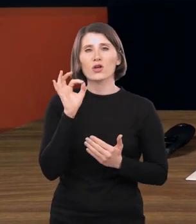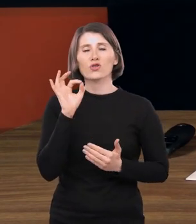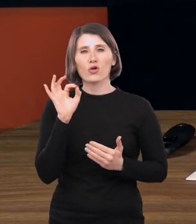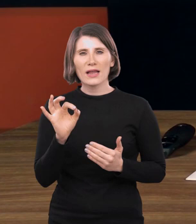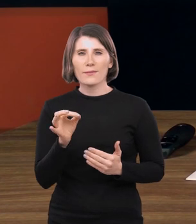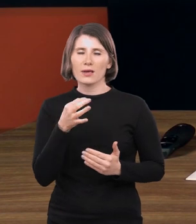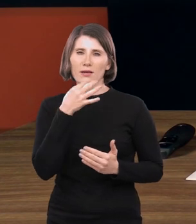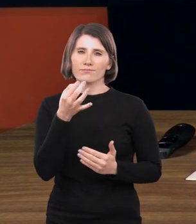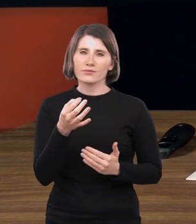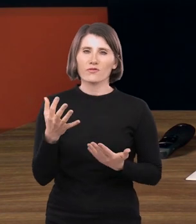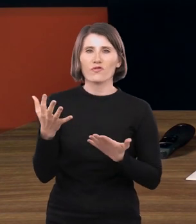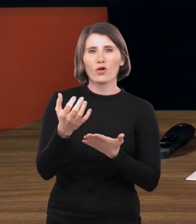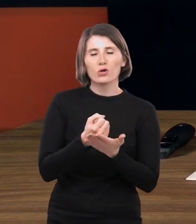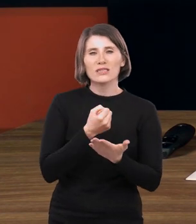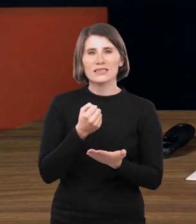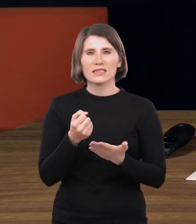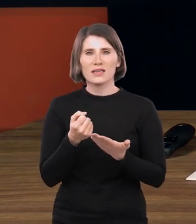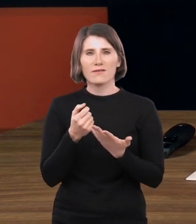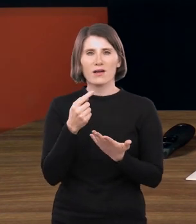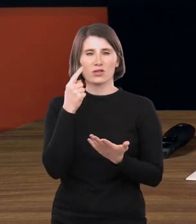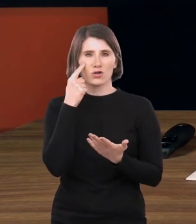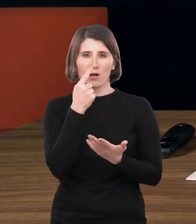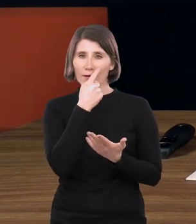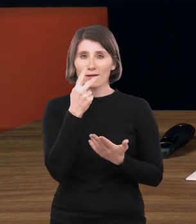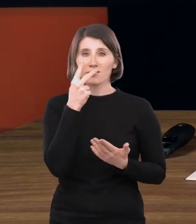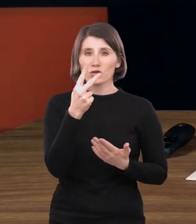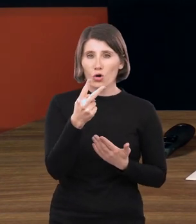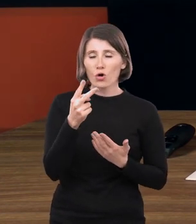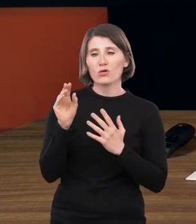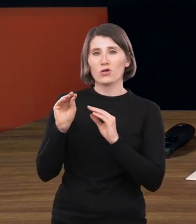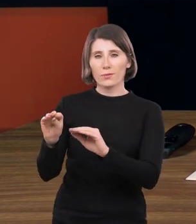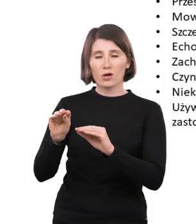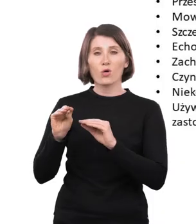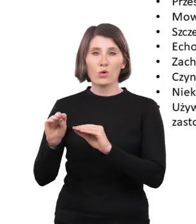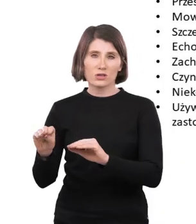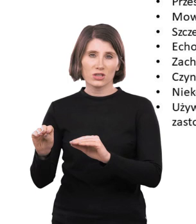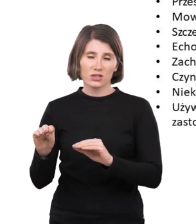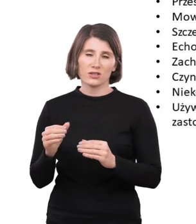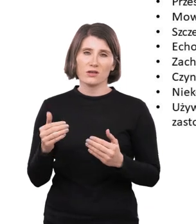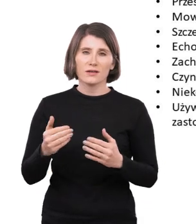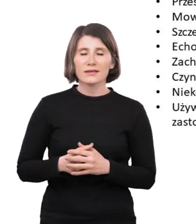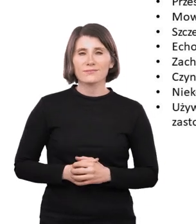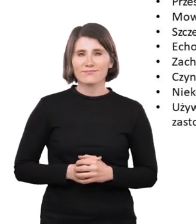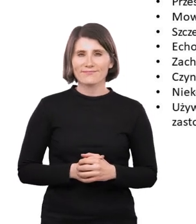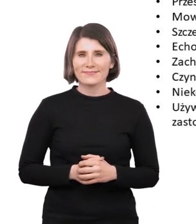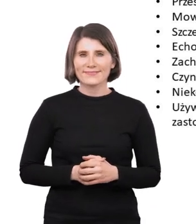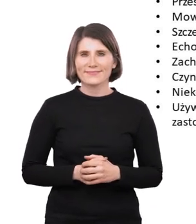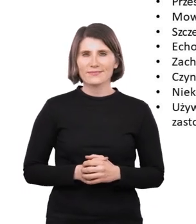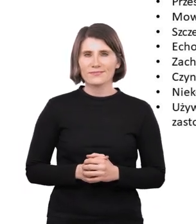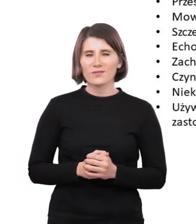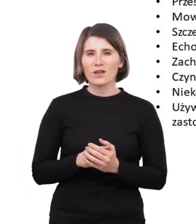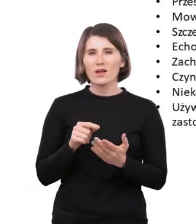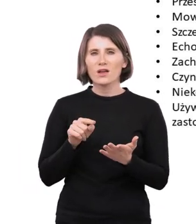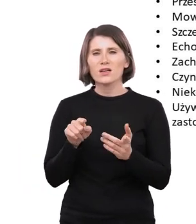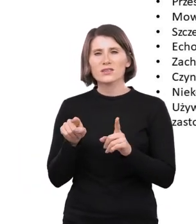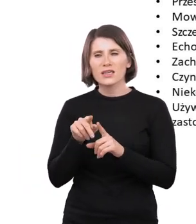wzrokową, aniżeli słuchową, do tego, żeby wprowadzać nowe elementy. Brak myślenia